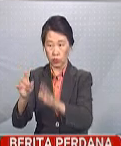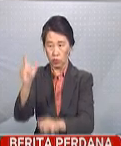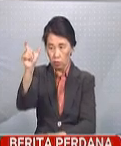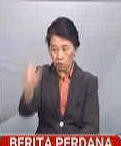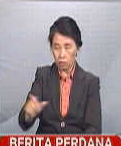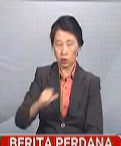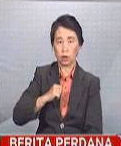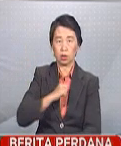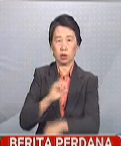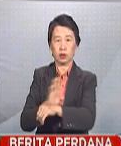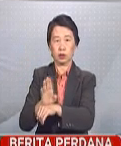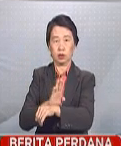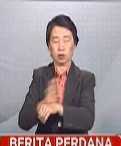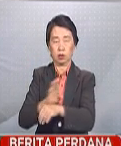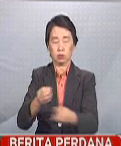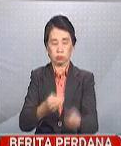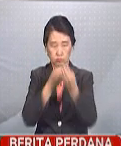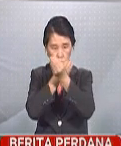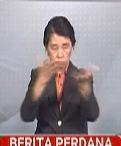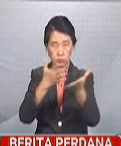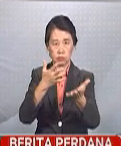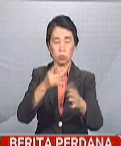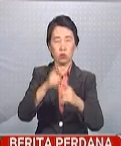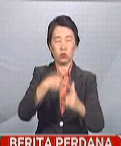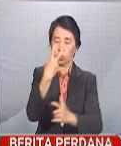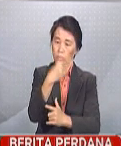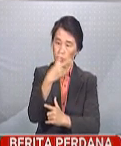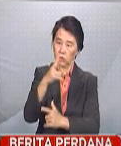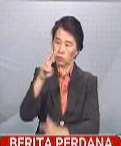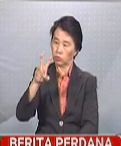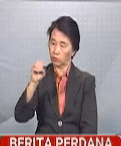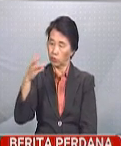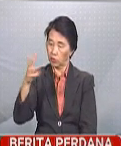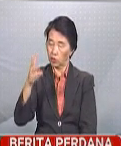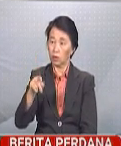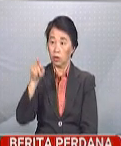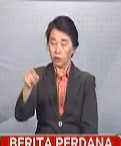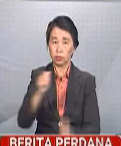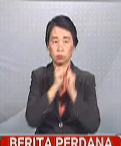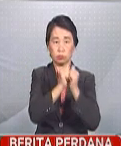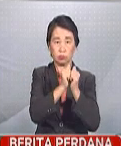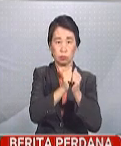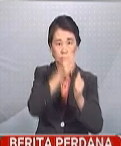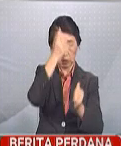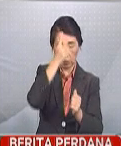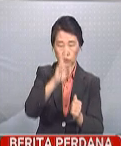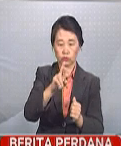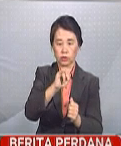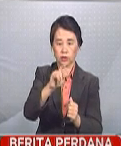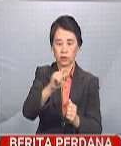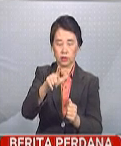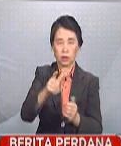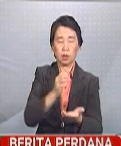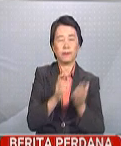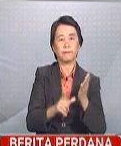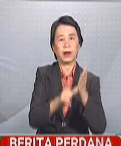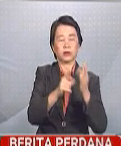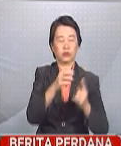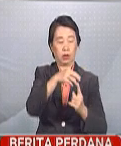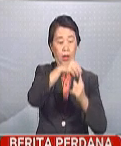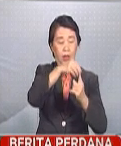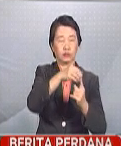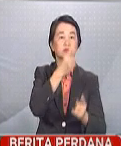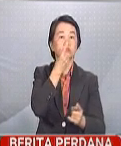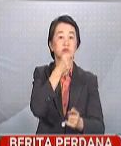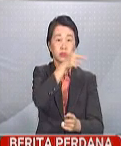seorang ahli perniagaan mendedahkan sekitar Disember 2016, dia menemani Datuk Rizal Mansur, pembantu khas kepada